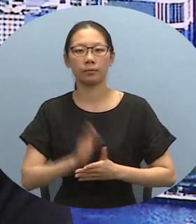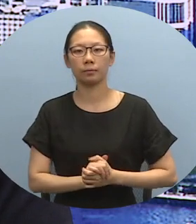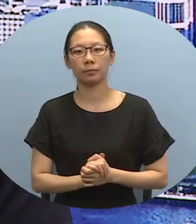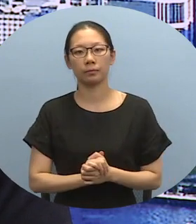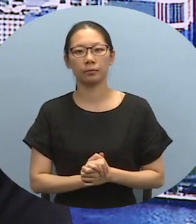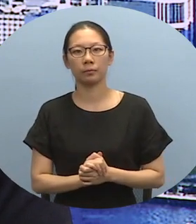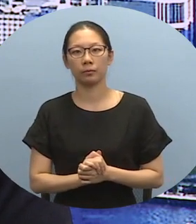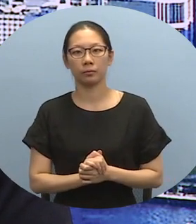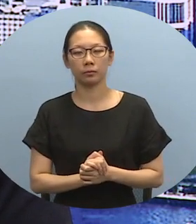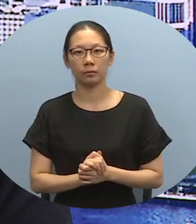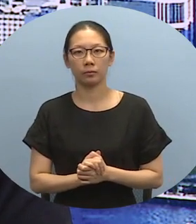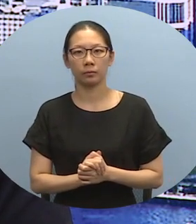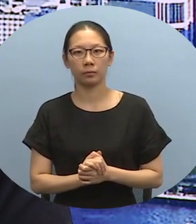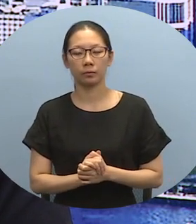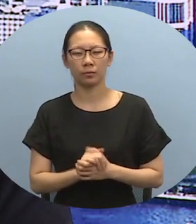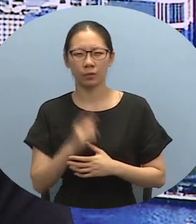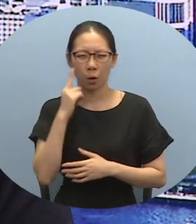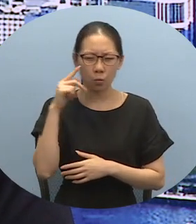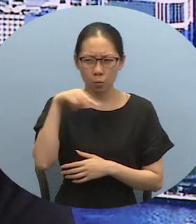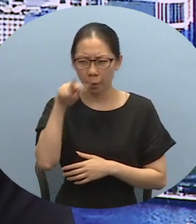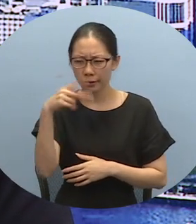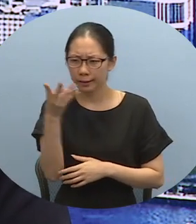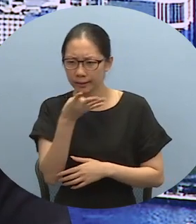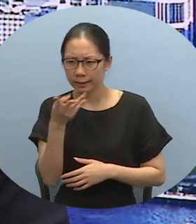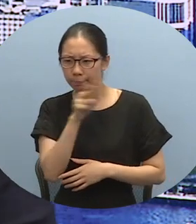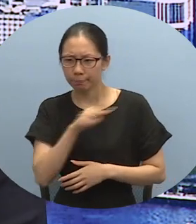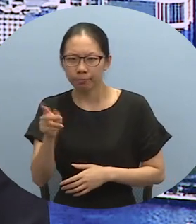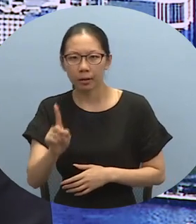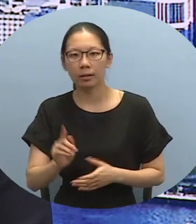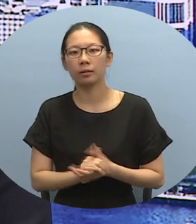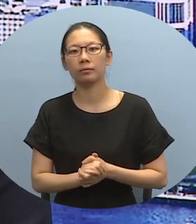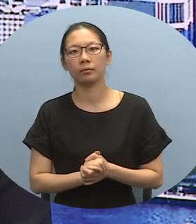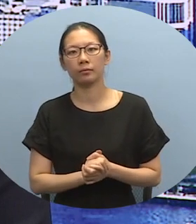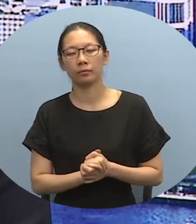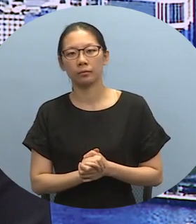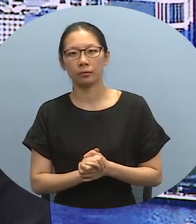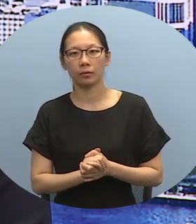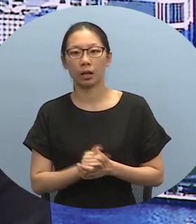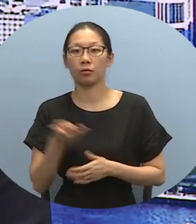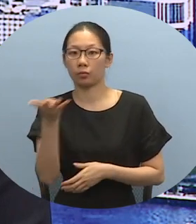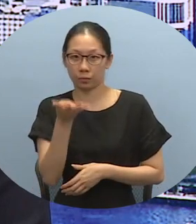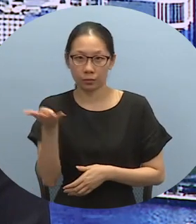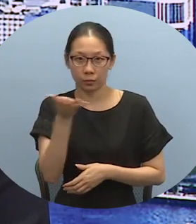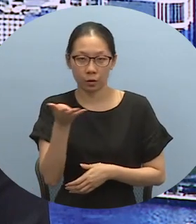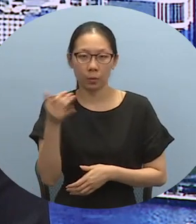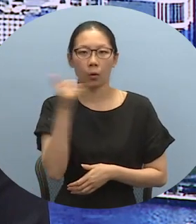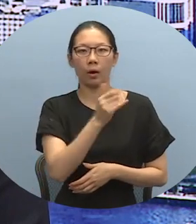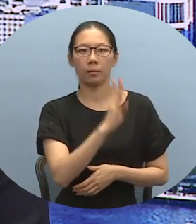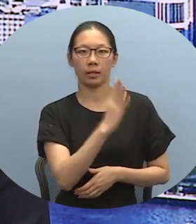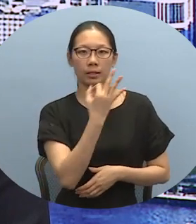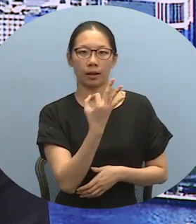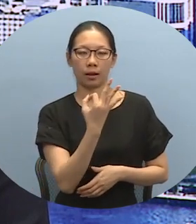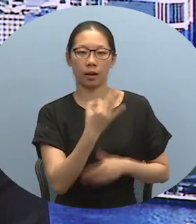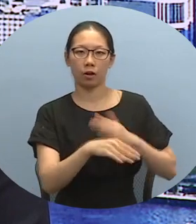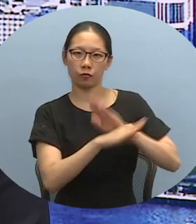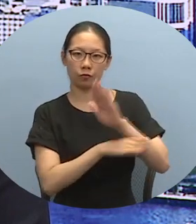啦。咁同埋佢哋有啲咩共通點咧，就係佢哋都係會去 B3 有個